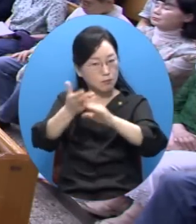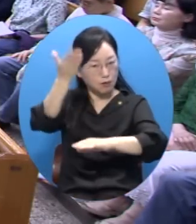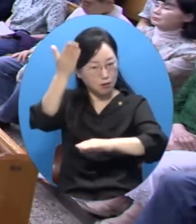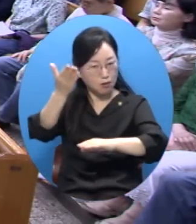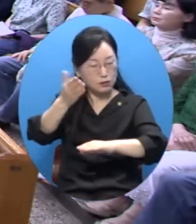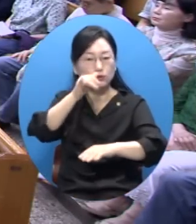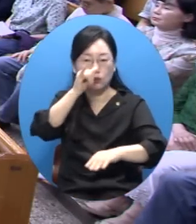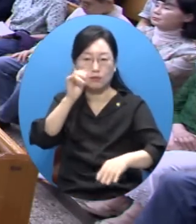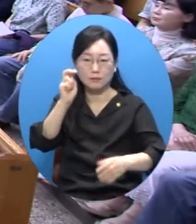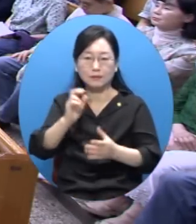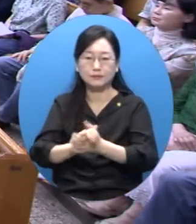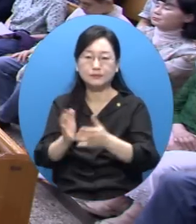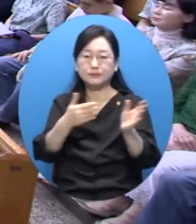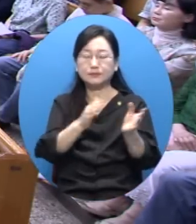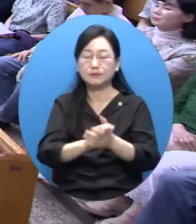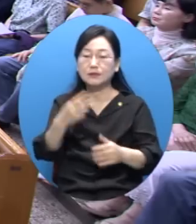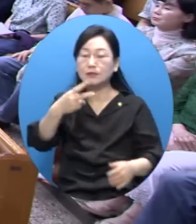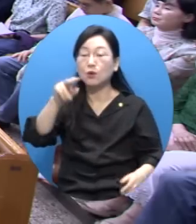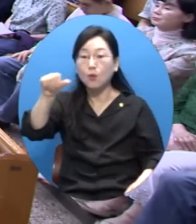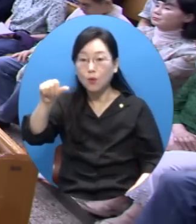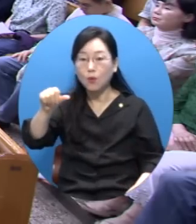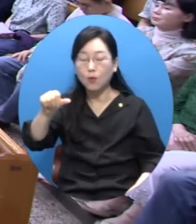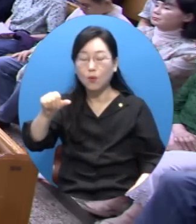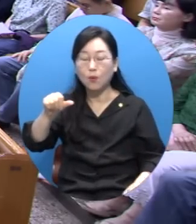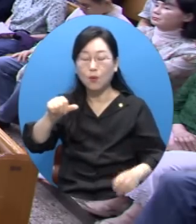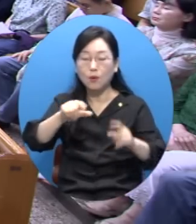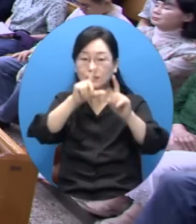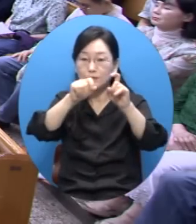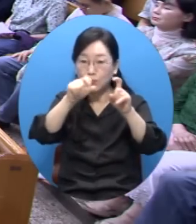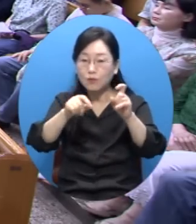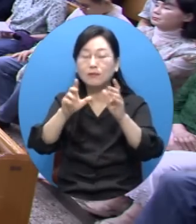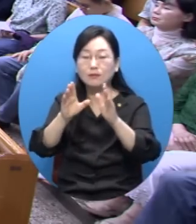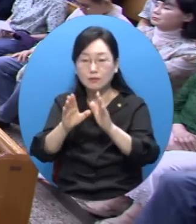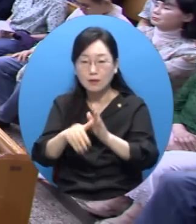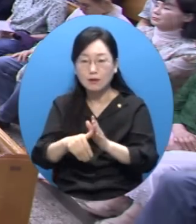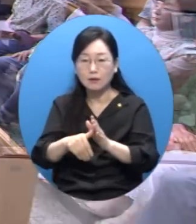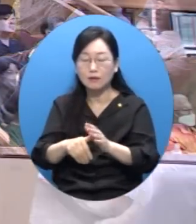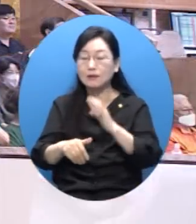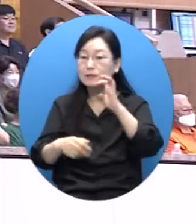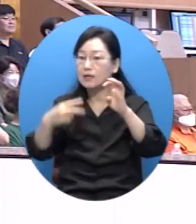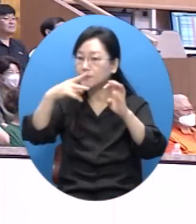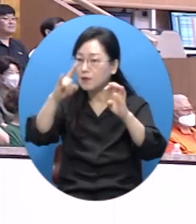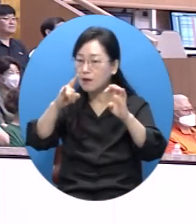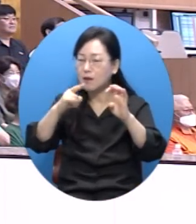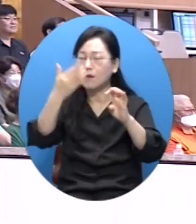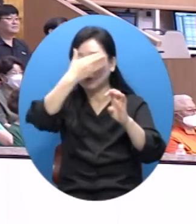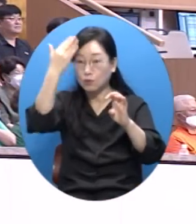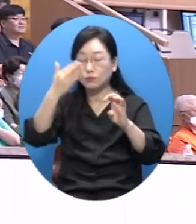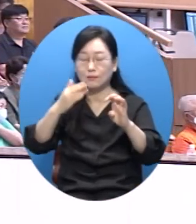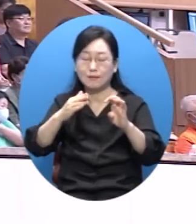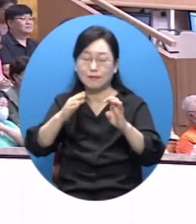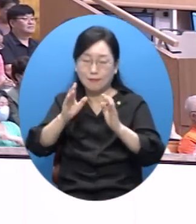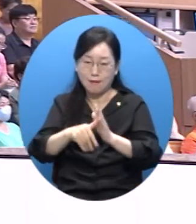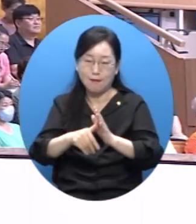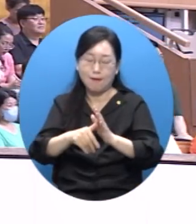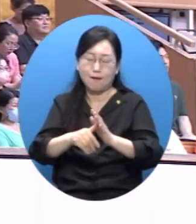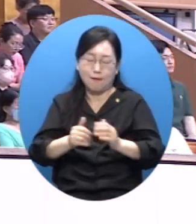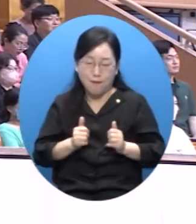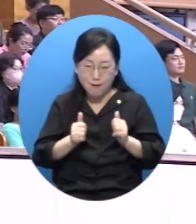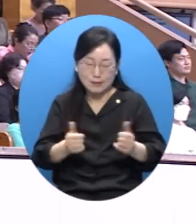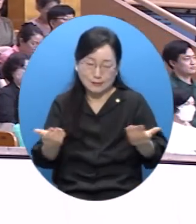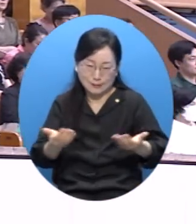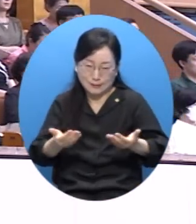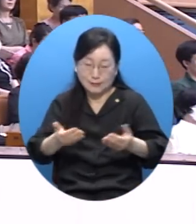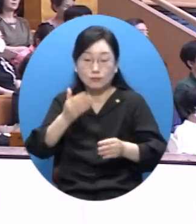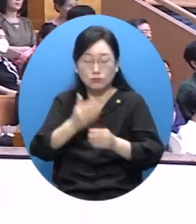그런데 2005년도 11월 그가 40대 젊은 날을 막 달려나고 있을 때